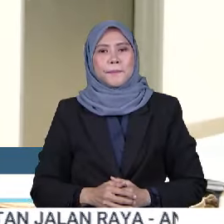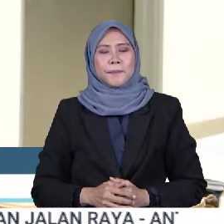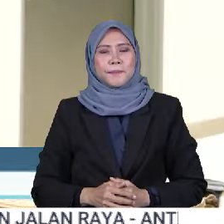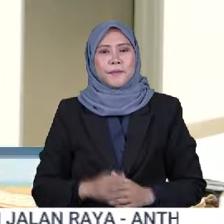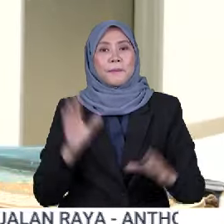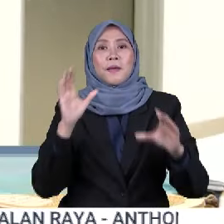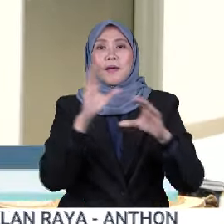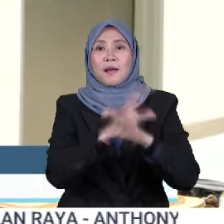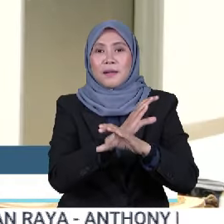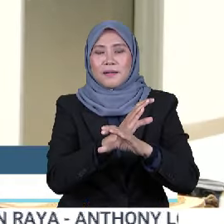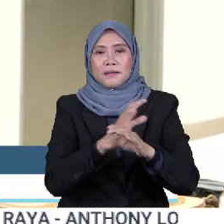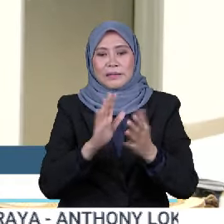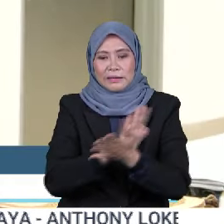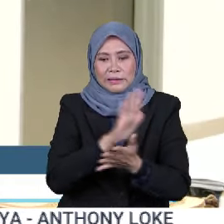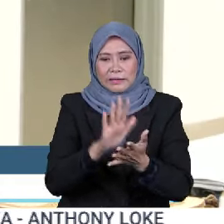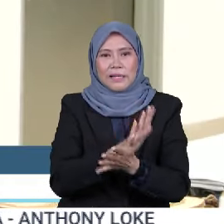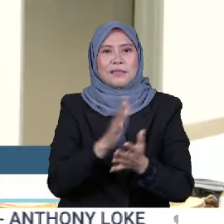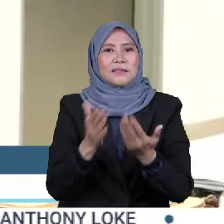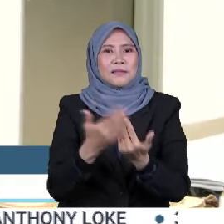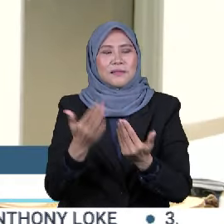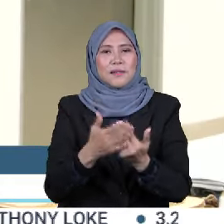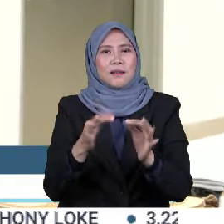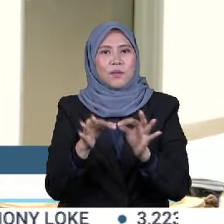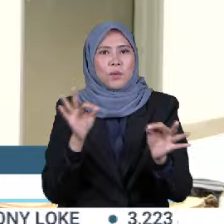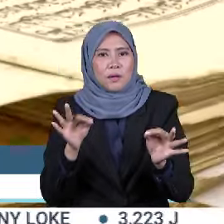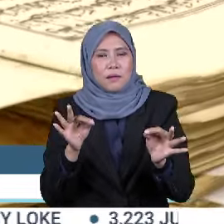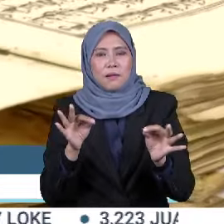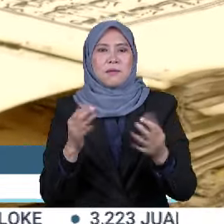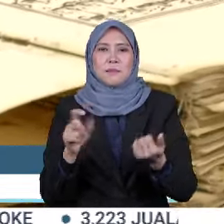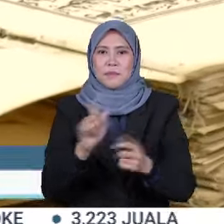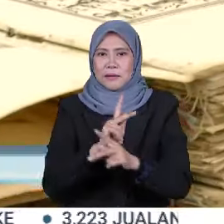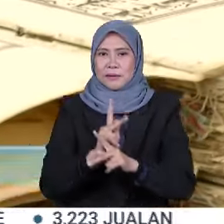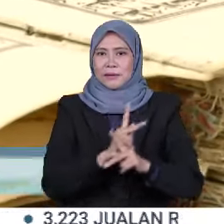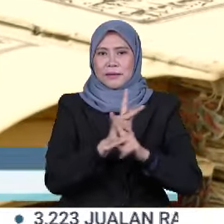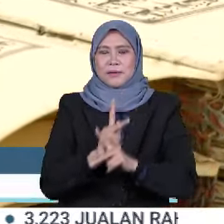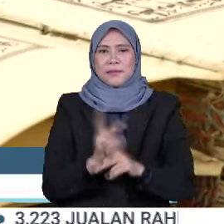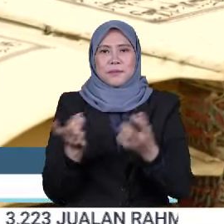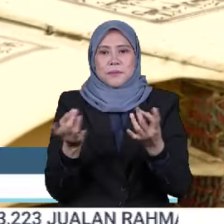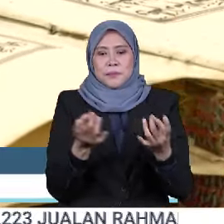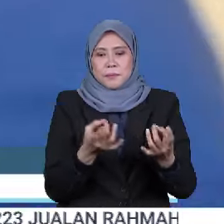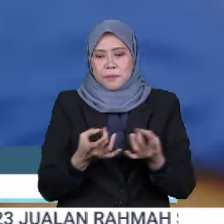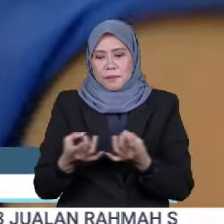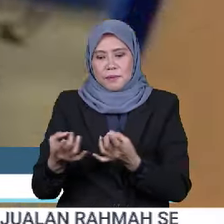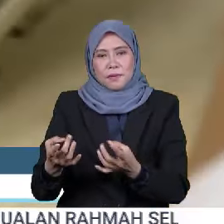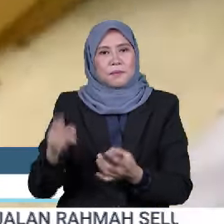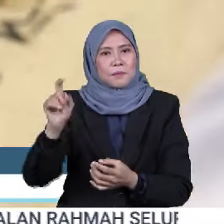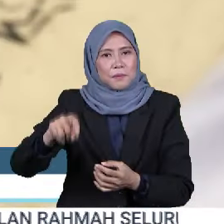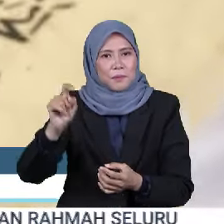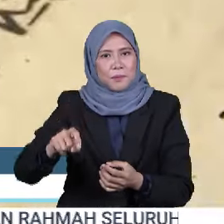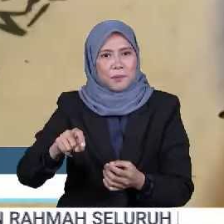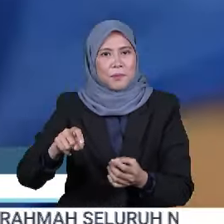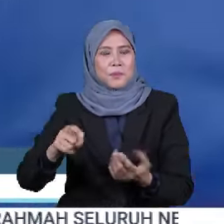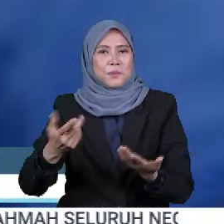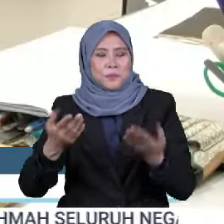Cabaran dia sangat rapuh secara jujurnya dan kita perlukan pengendalian yang sangat rapi dan juga kita perlukan